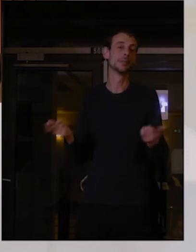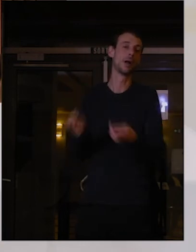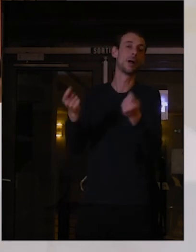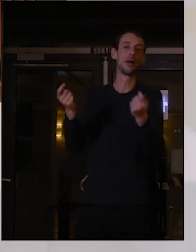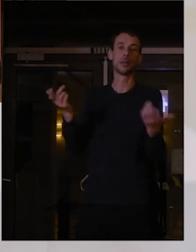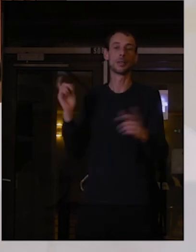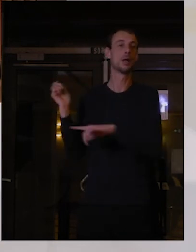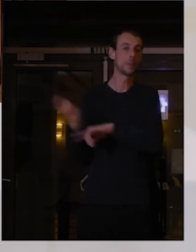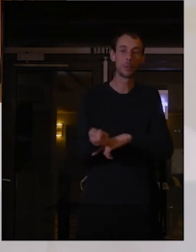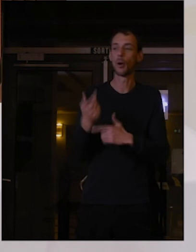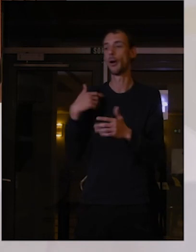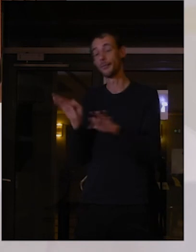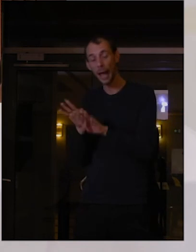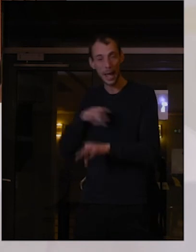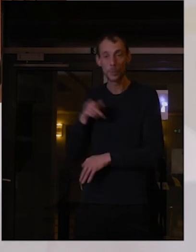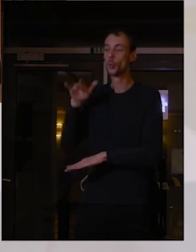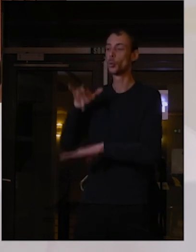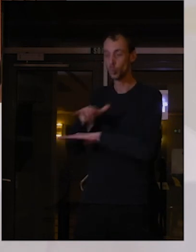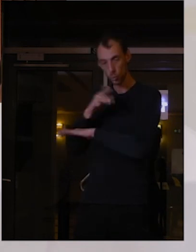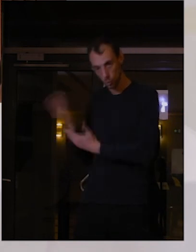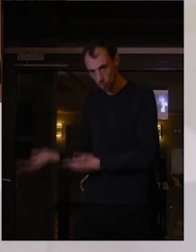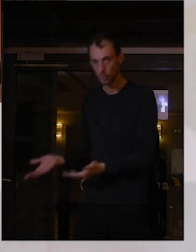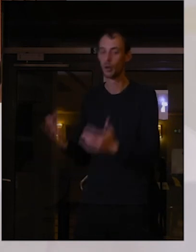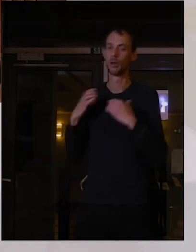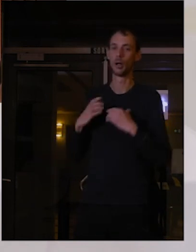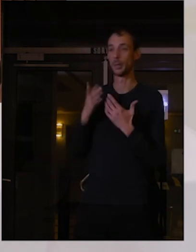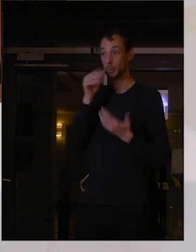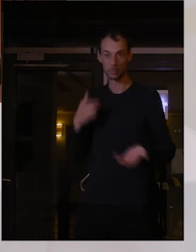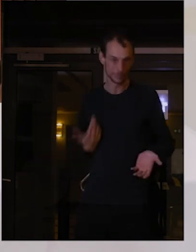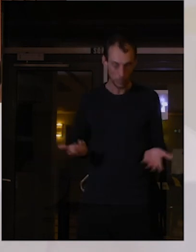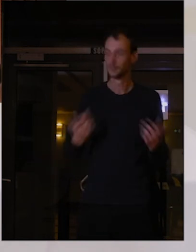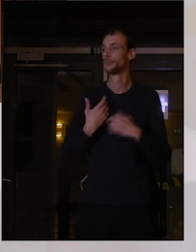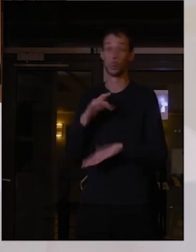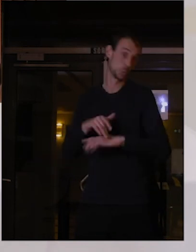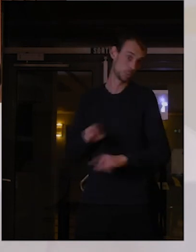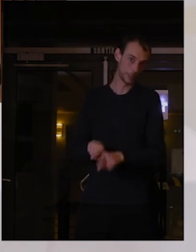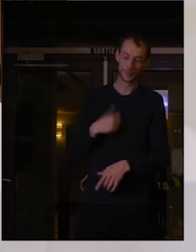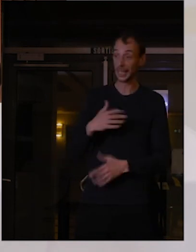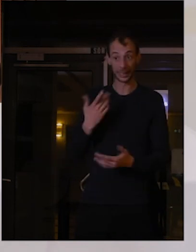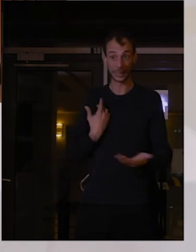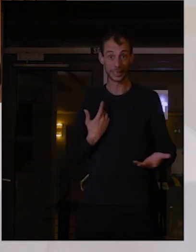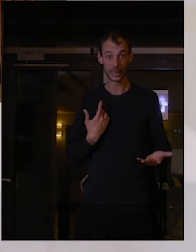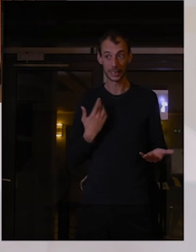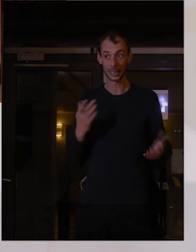j'ai fait du baseball également. Et j'étais la seule fille dans l'équipe, très clairement. Donc,